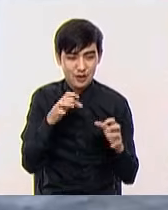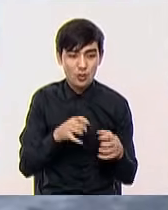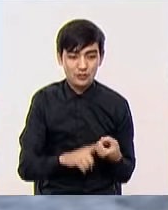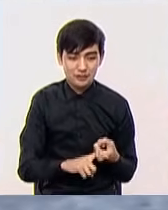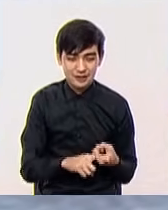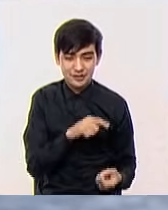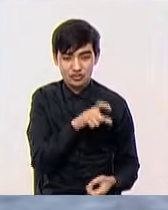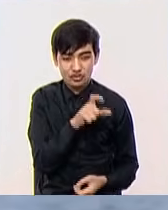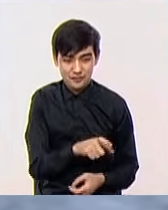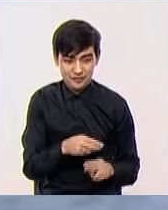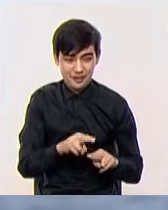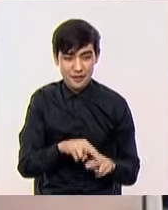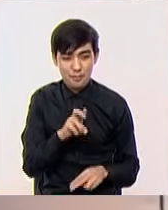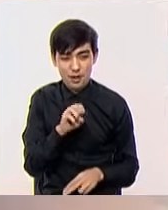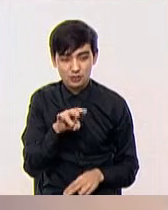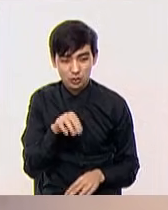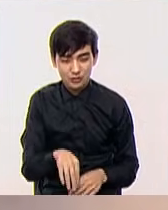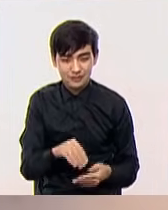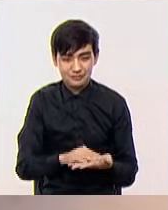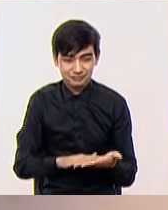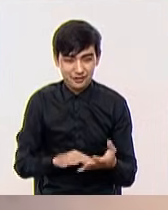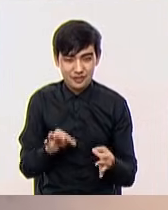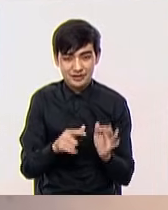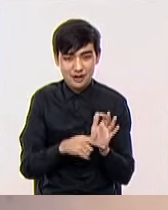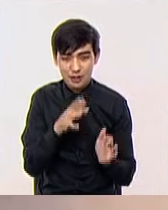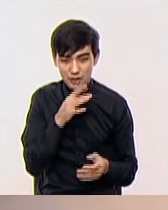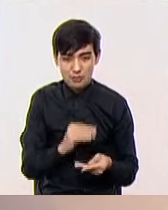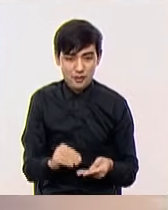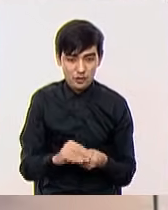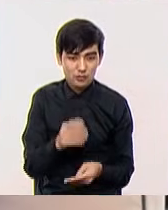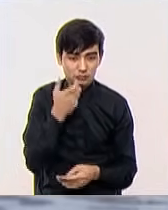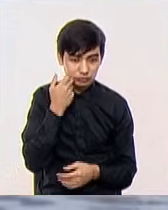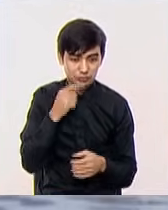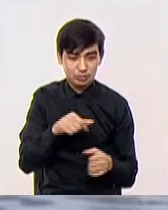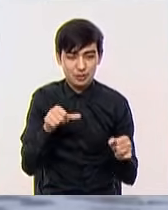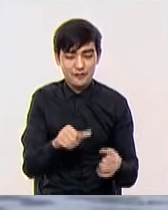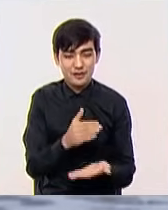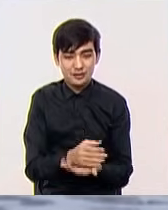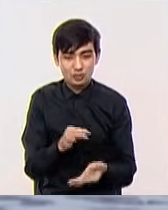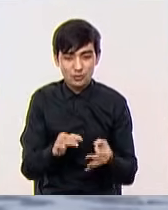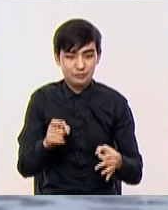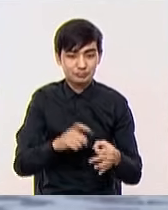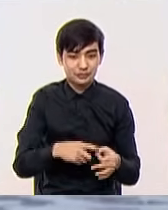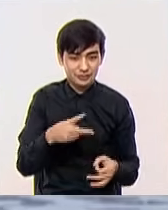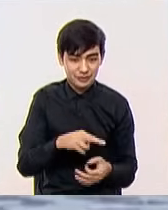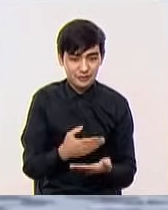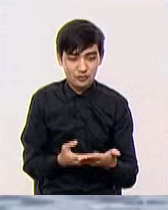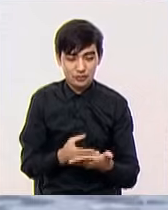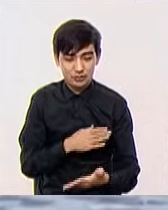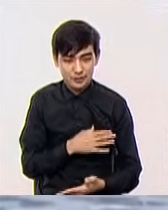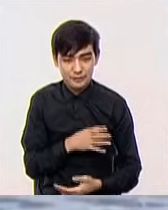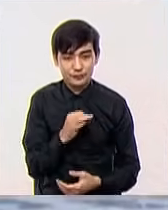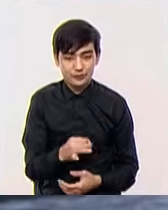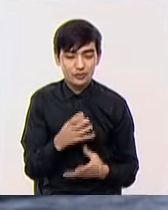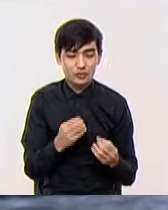жобасында азаматтар банкроттық рәсімді 7 жылдан кейін қайта пайдалануға құқылы деген норманы бекіту ұсынылып отыр.